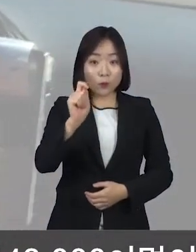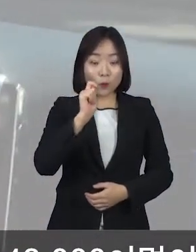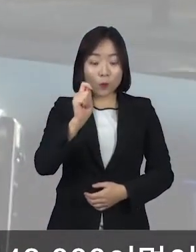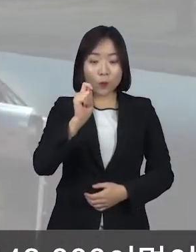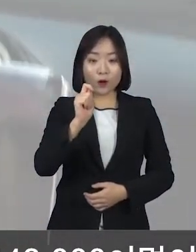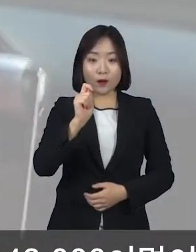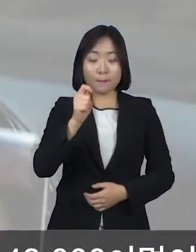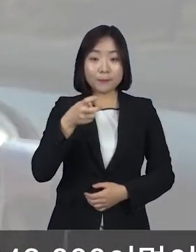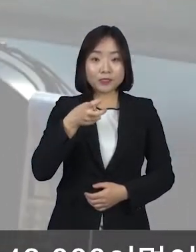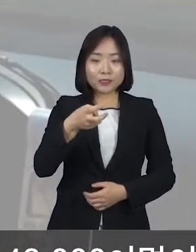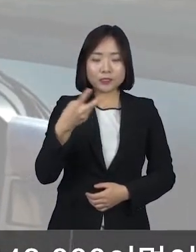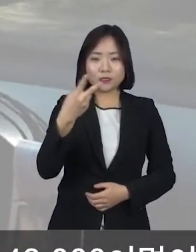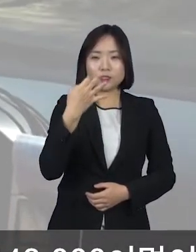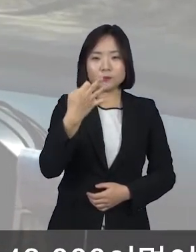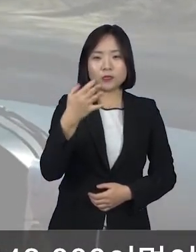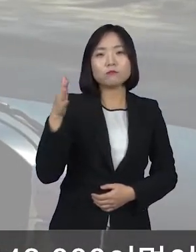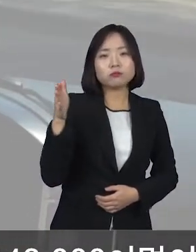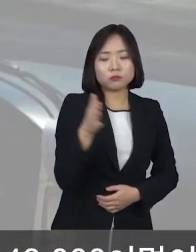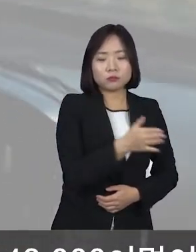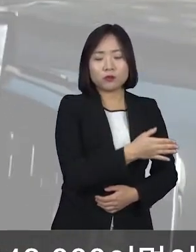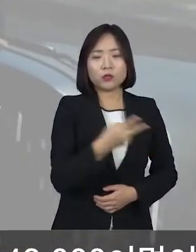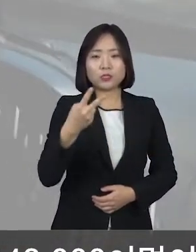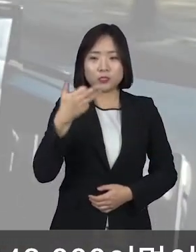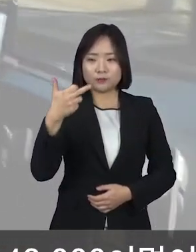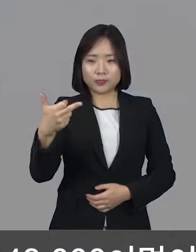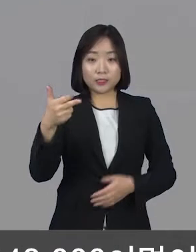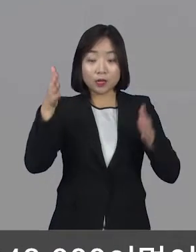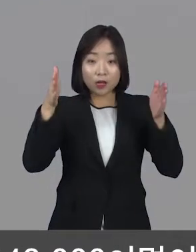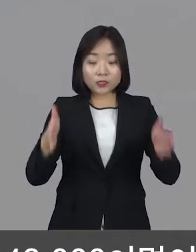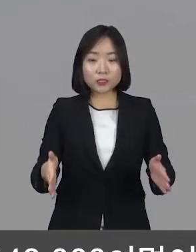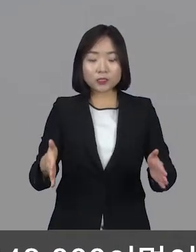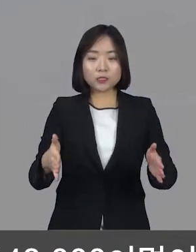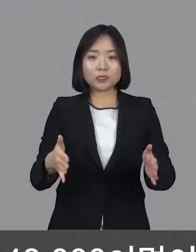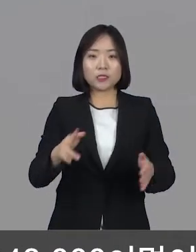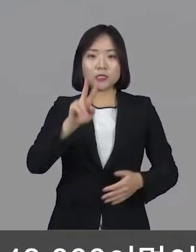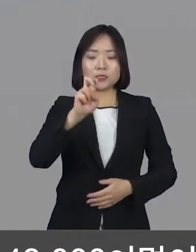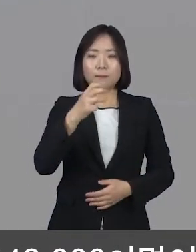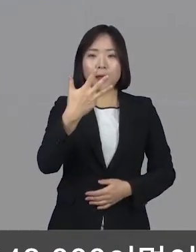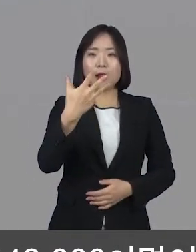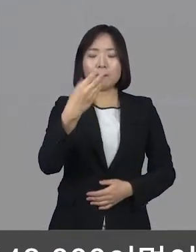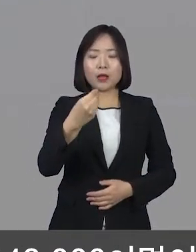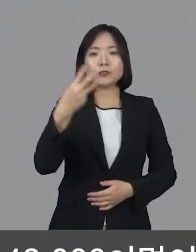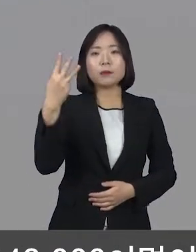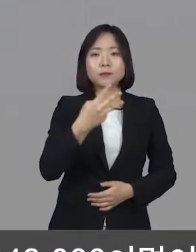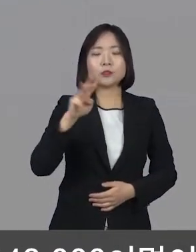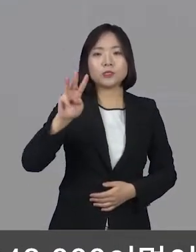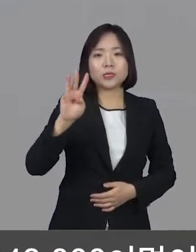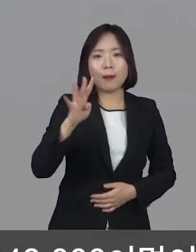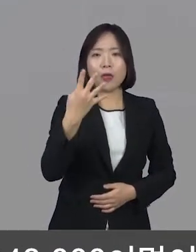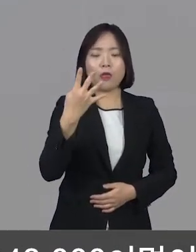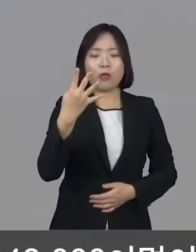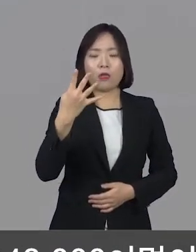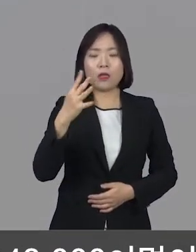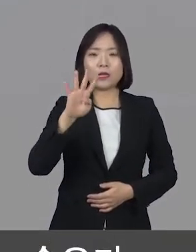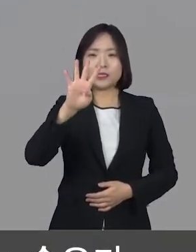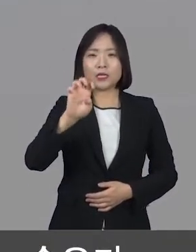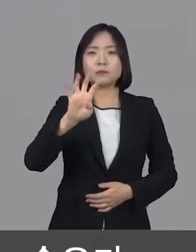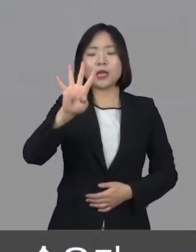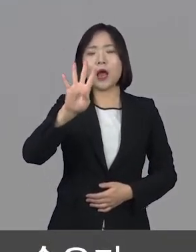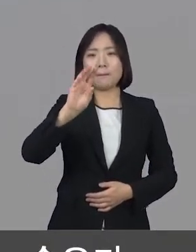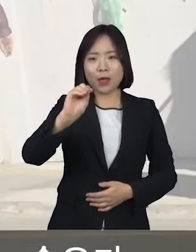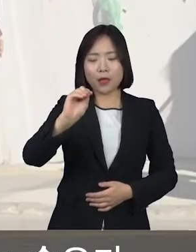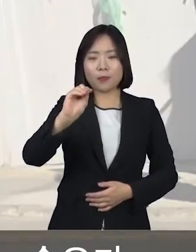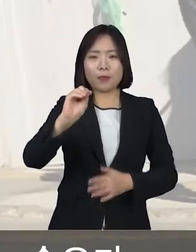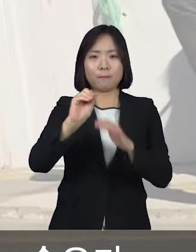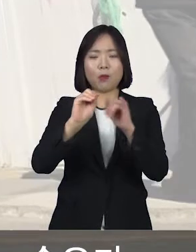건수는 2014년부터 2017년까지 28만 3,400회, 44만 2천여 명이